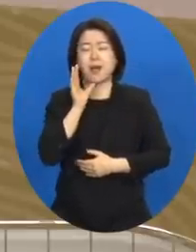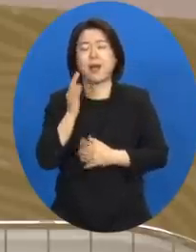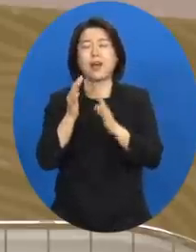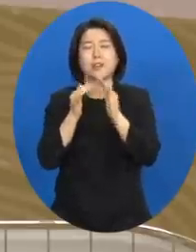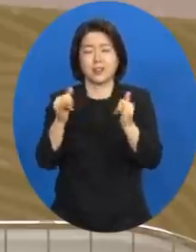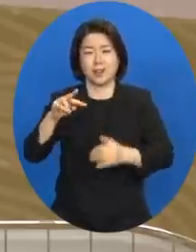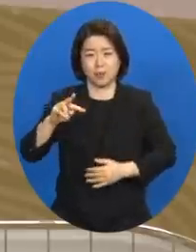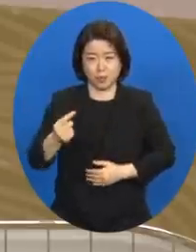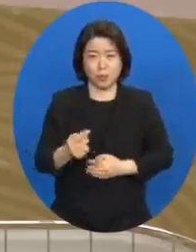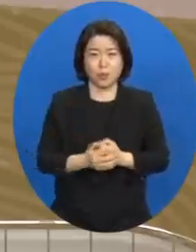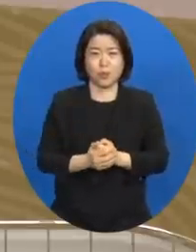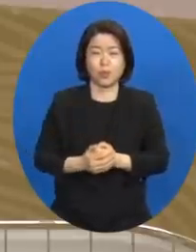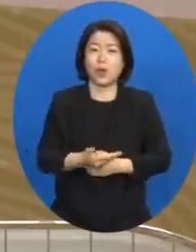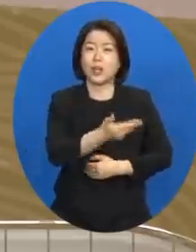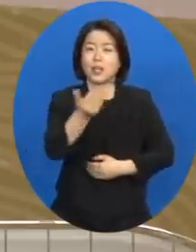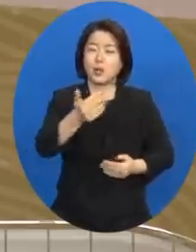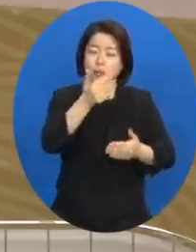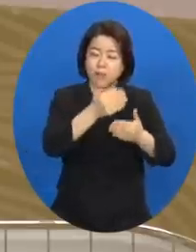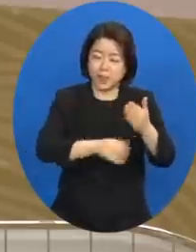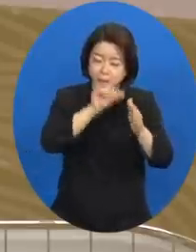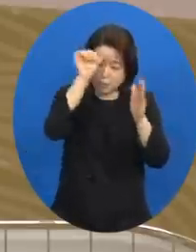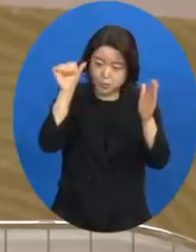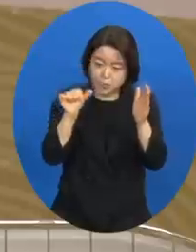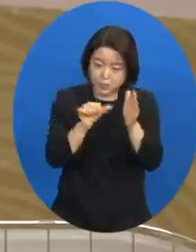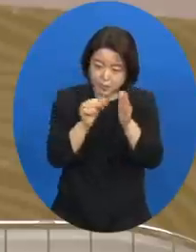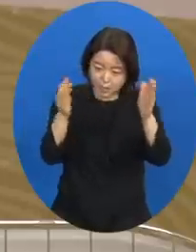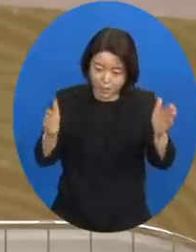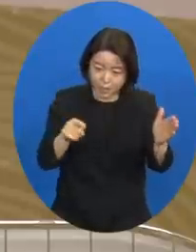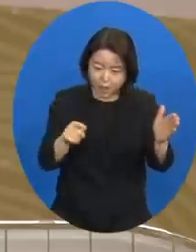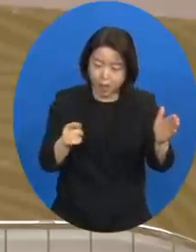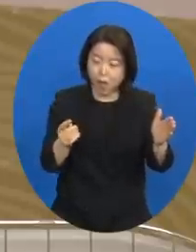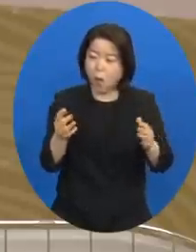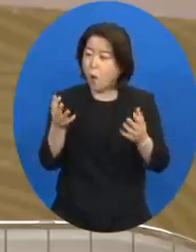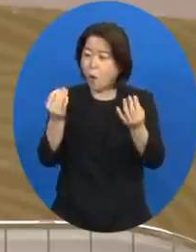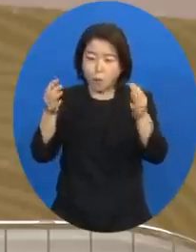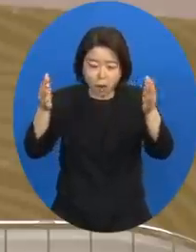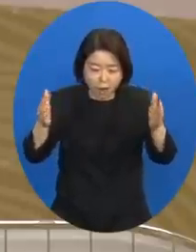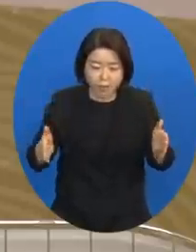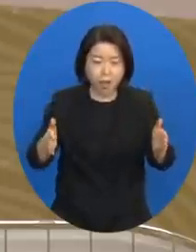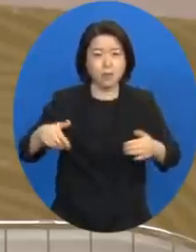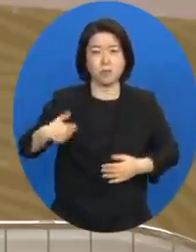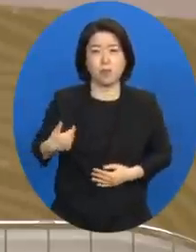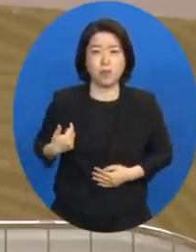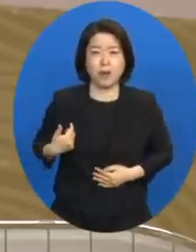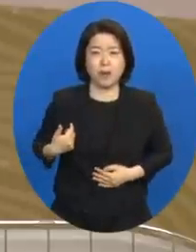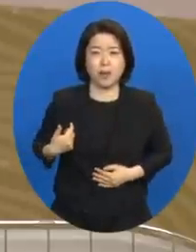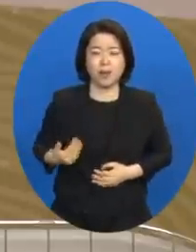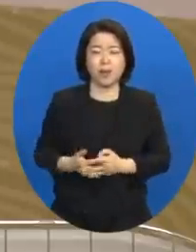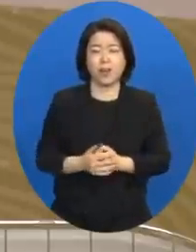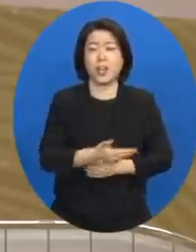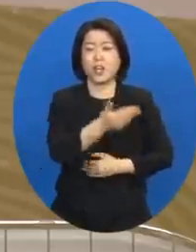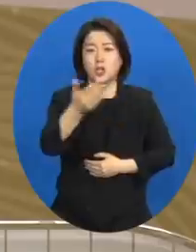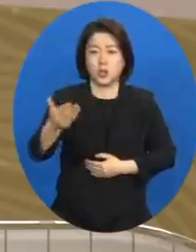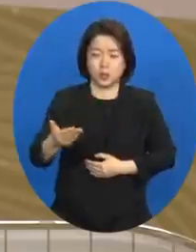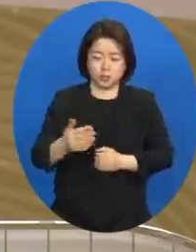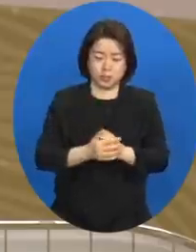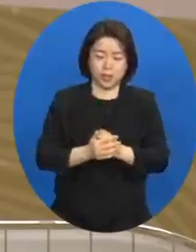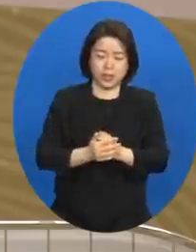여러분의 이제 남은 생애가 얼마나 남았을지 모르겠지만 하나님은 반드시 여러분의